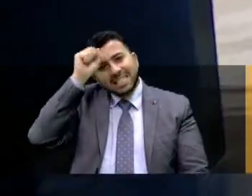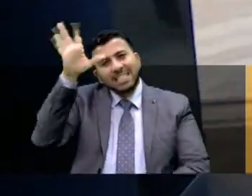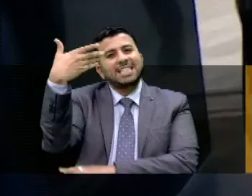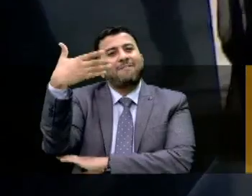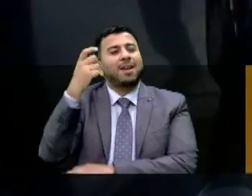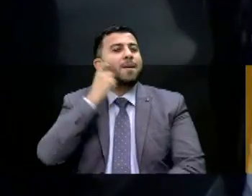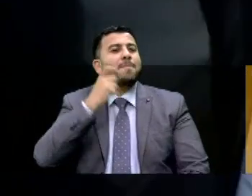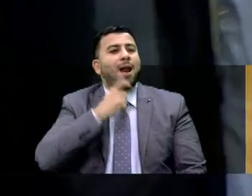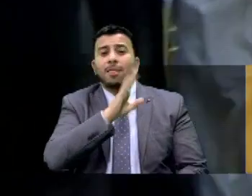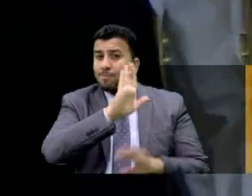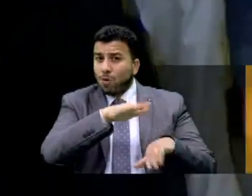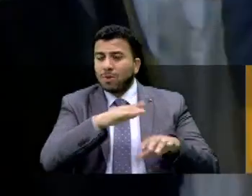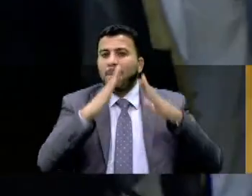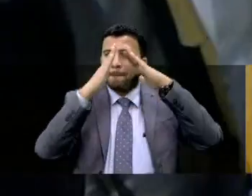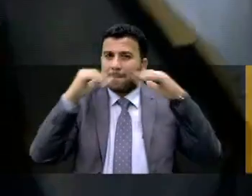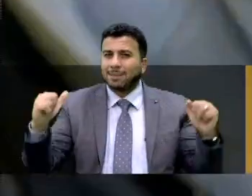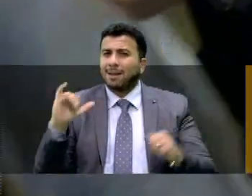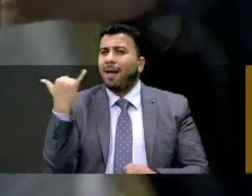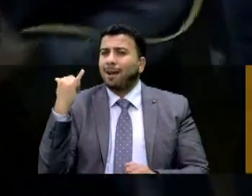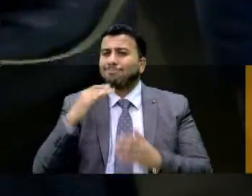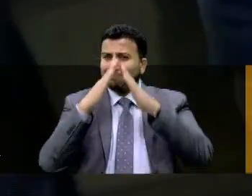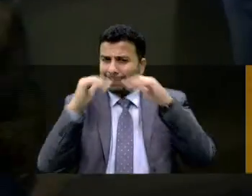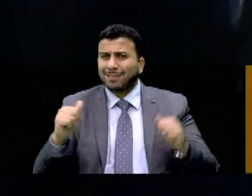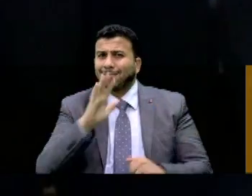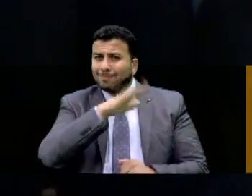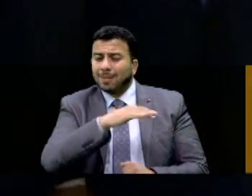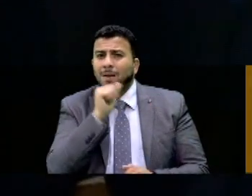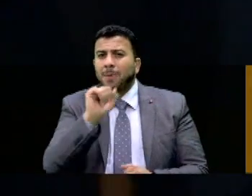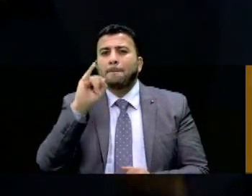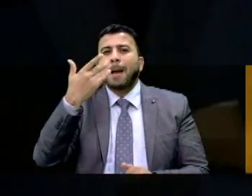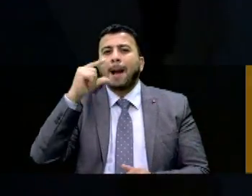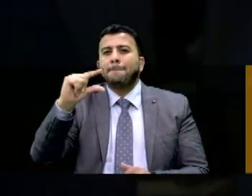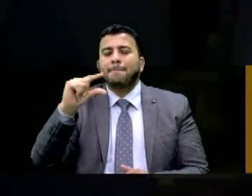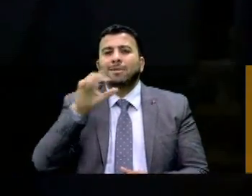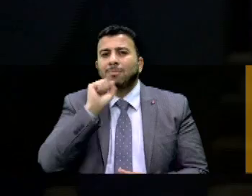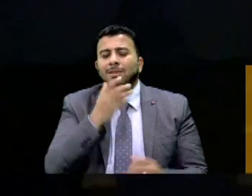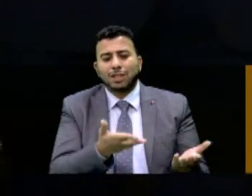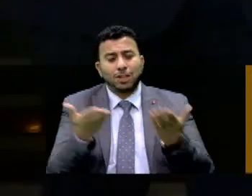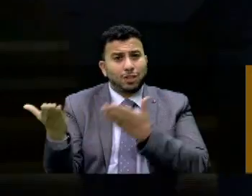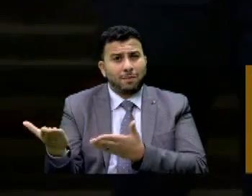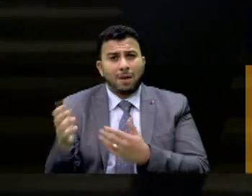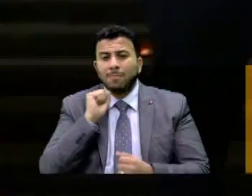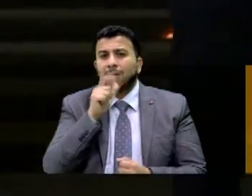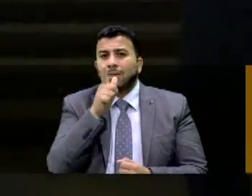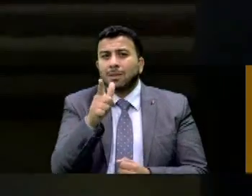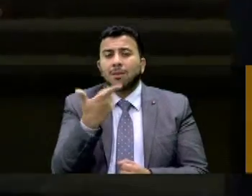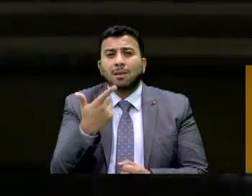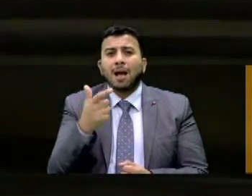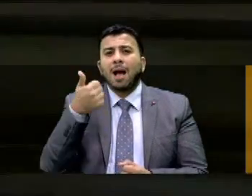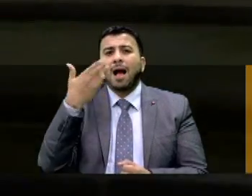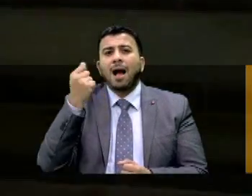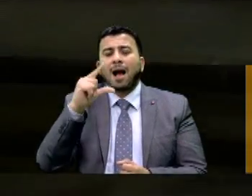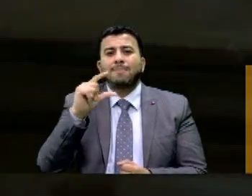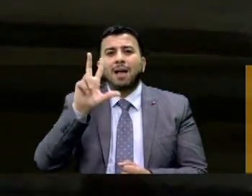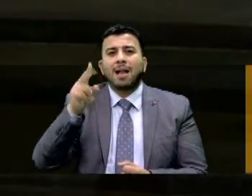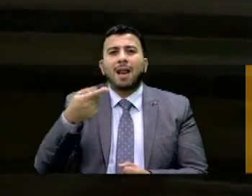دولة الإمارات لدى جمهورية مصر العربية، وسعادة محمد عبيد الزعابي رئيس دائرة التشريفات والضيافة، وسعادة أحمد